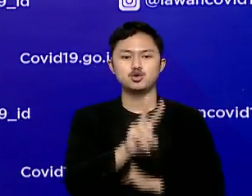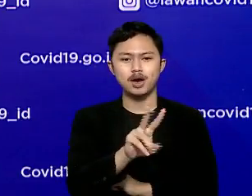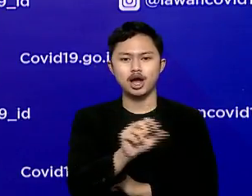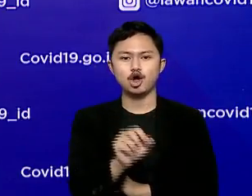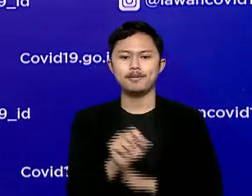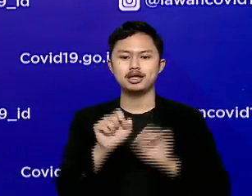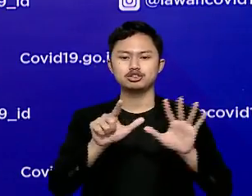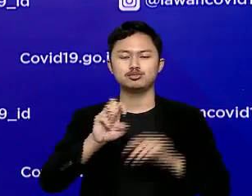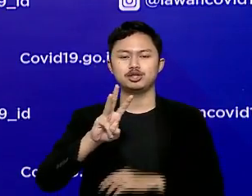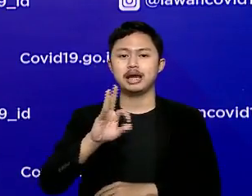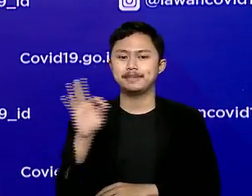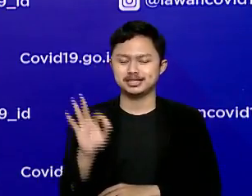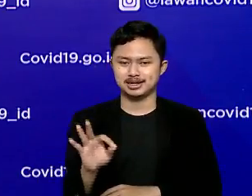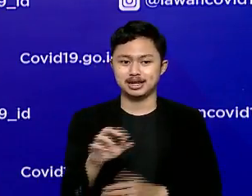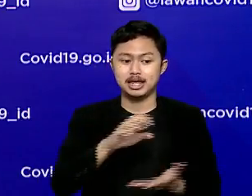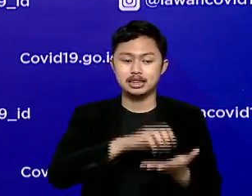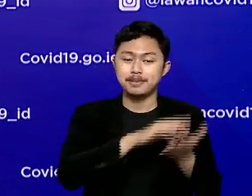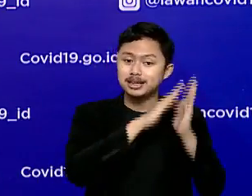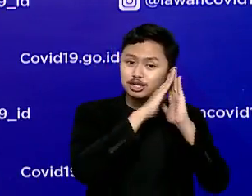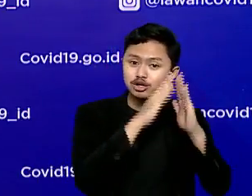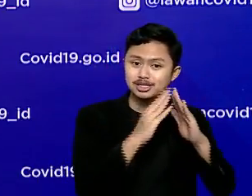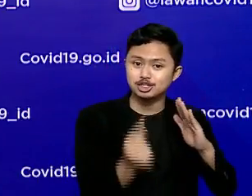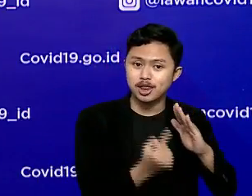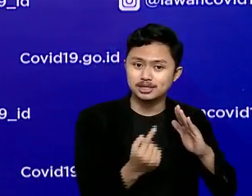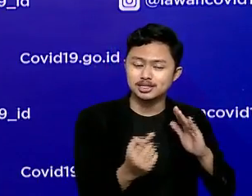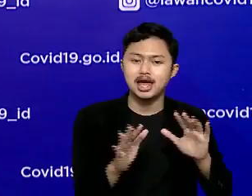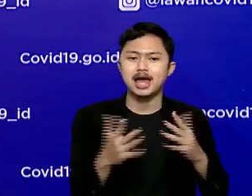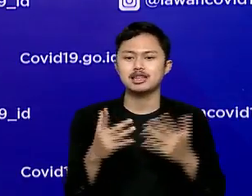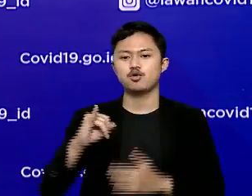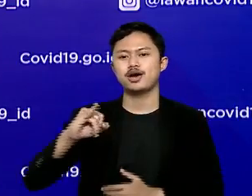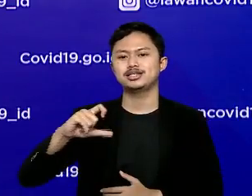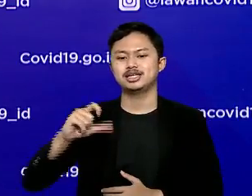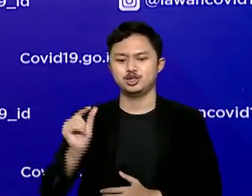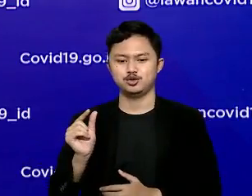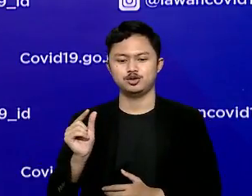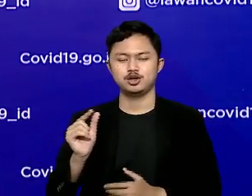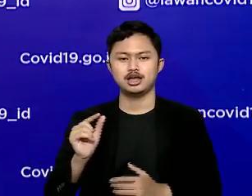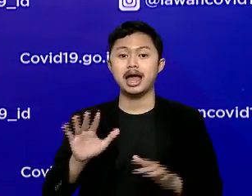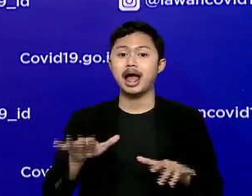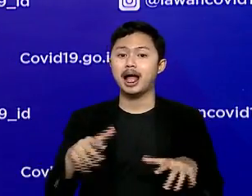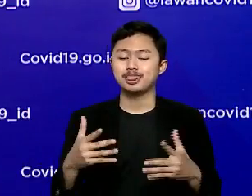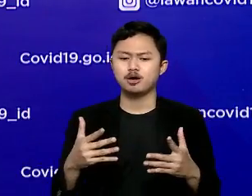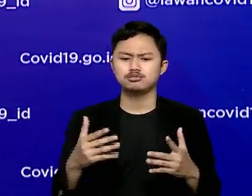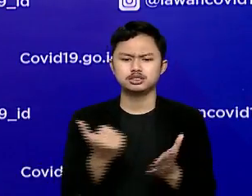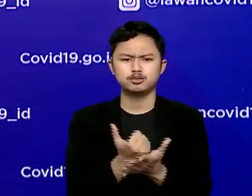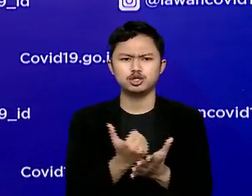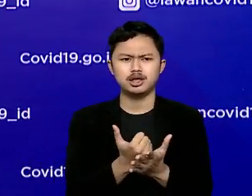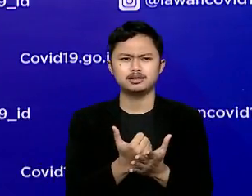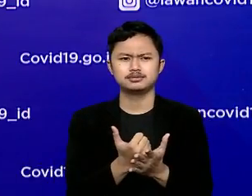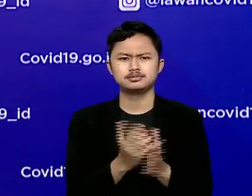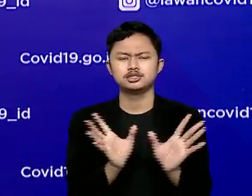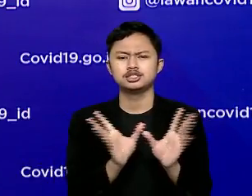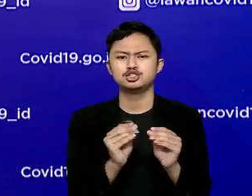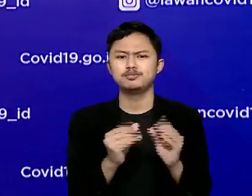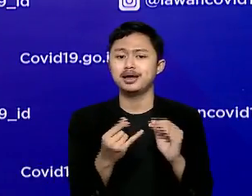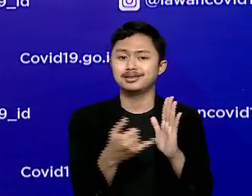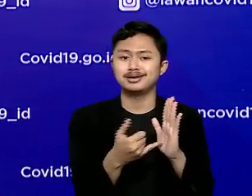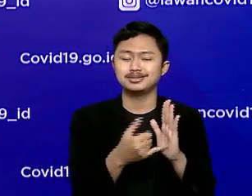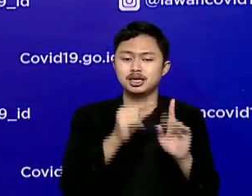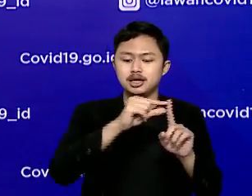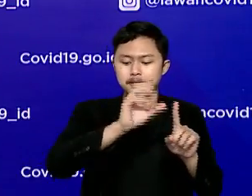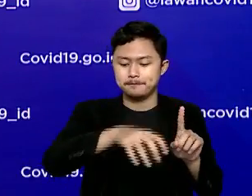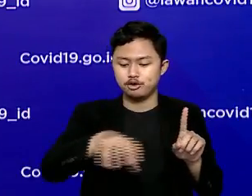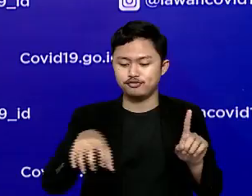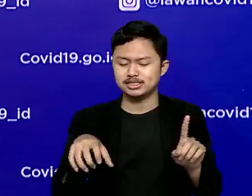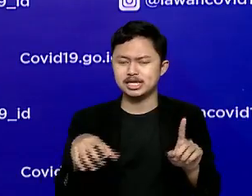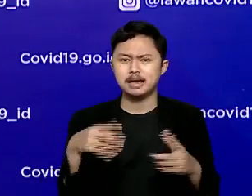2,73%, baik tempat tidur untuk isolasi maupun ICU. Bahkan angka keterisian per